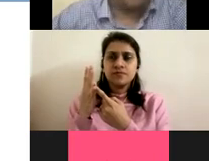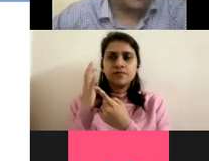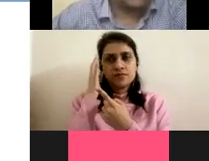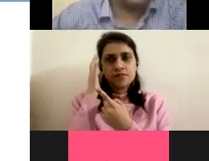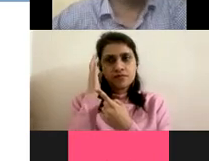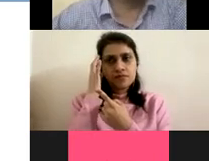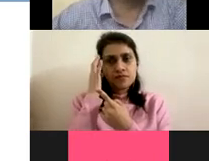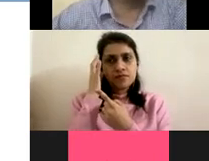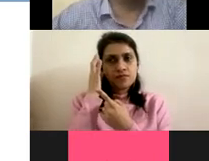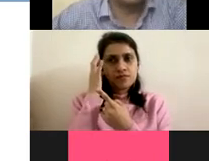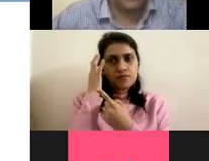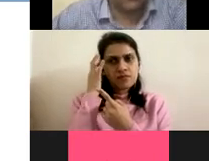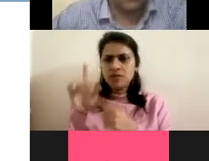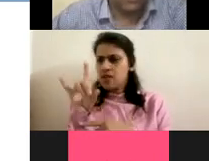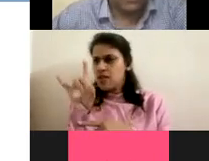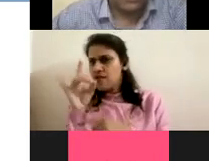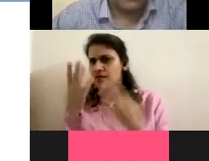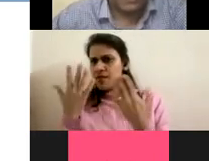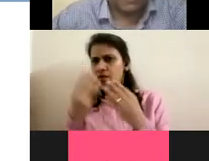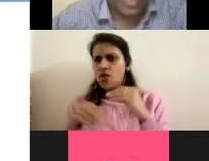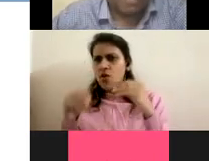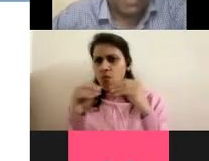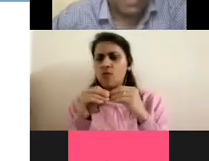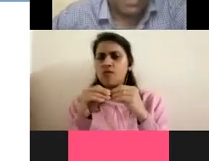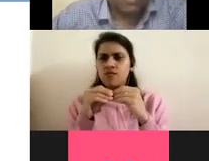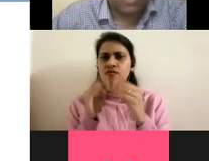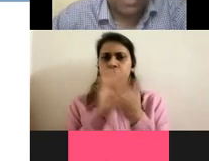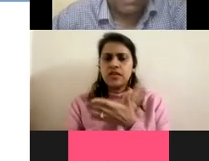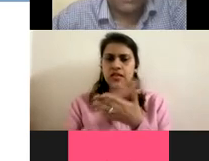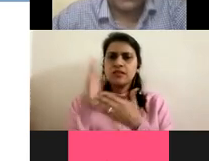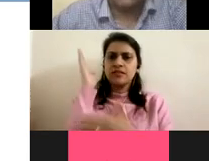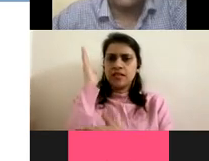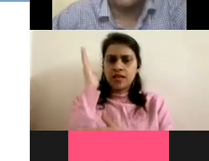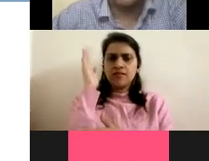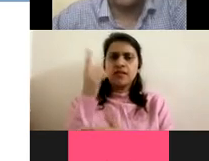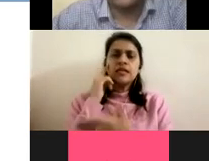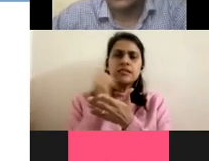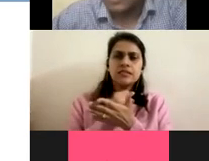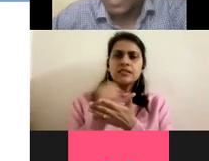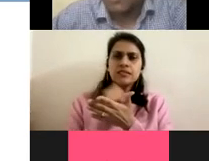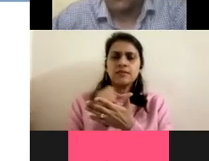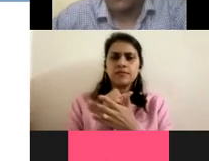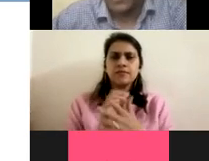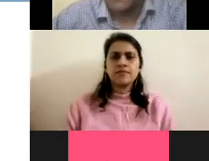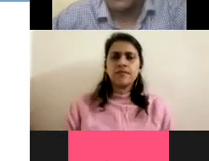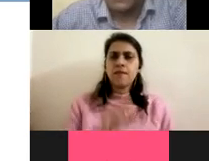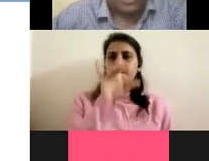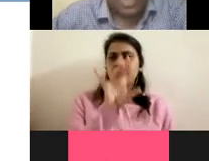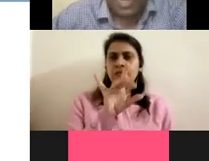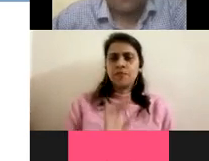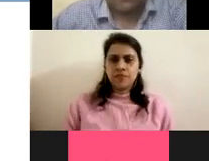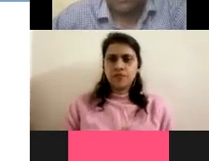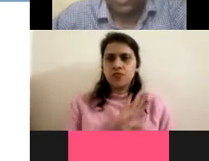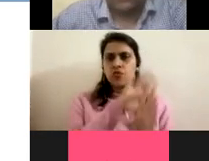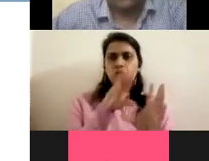रिविजिट, आई थिंक आई हैव 15 मिनट्स टू wind up this session, so we'll quickly visit each of this. I know